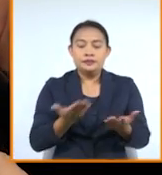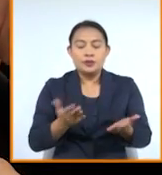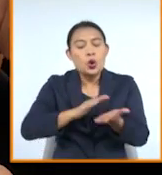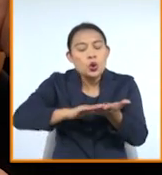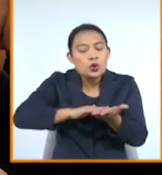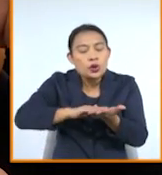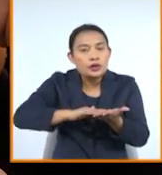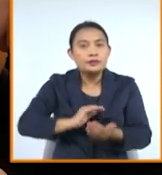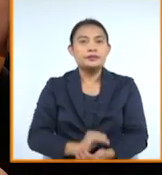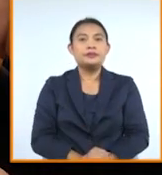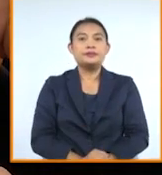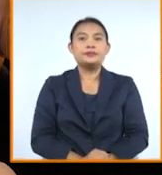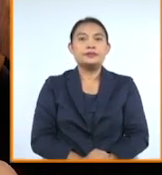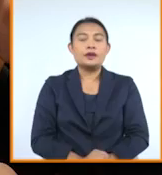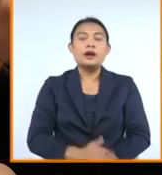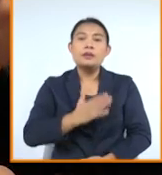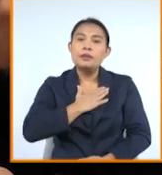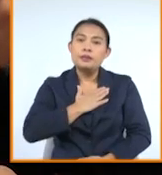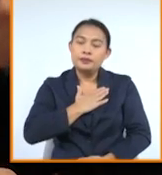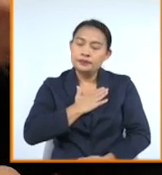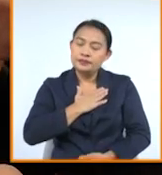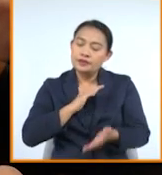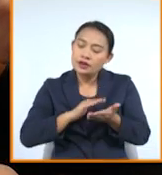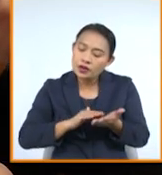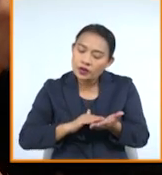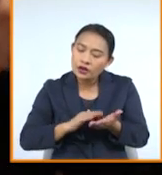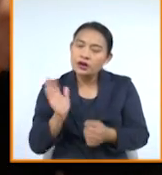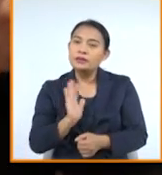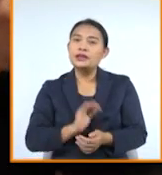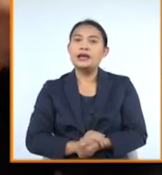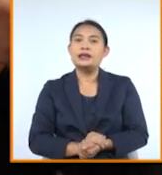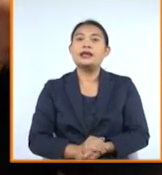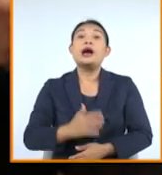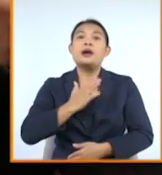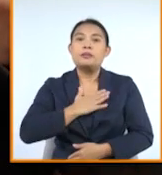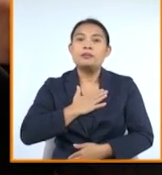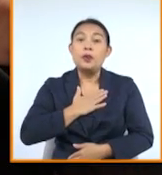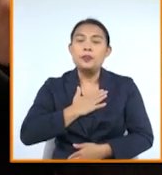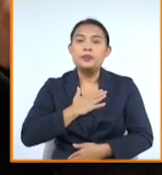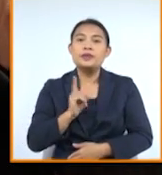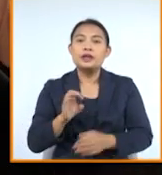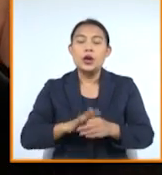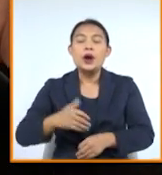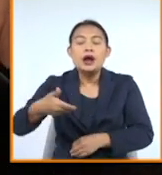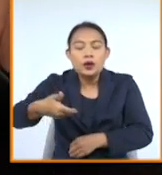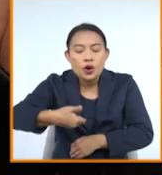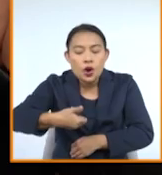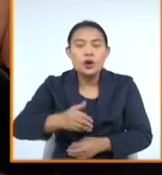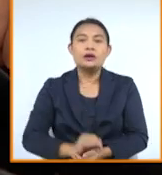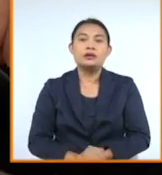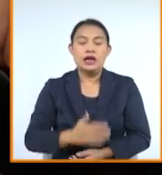ษโดนเอ้ยไม่ใช่ได้รับความขอร้องนะฮะขั้นแรกให้ม